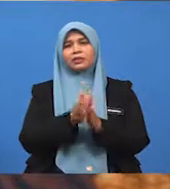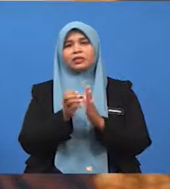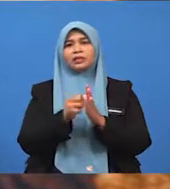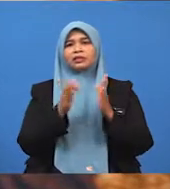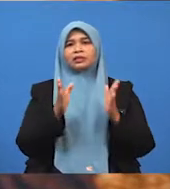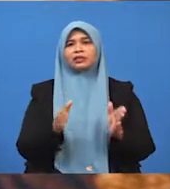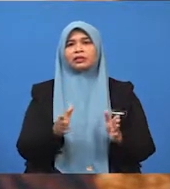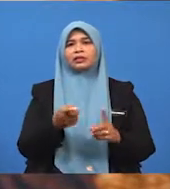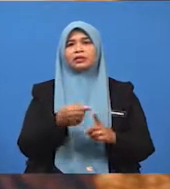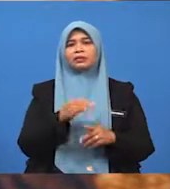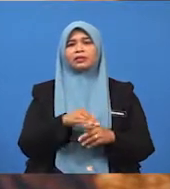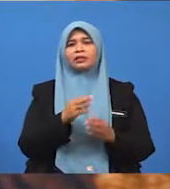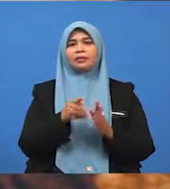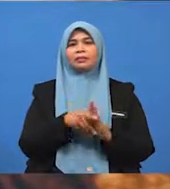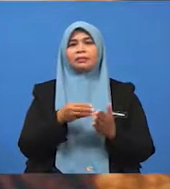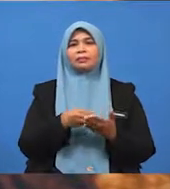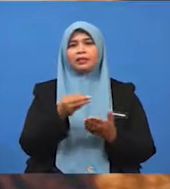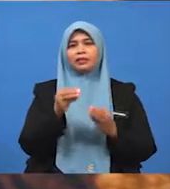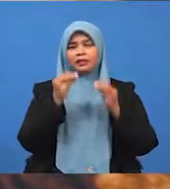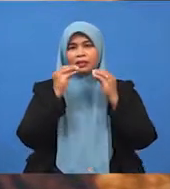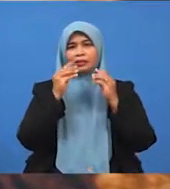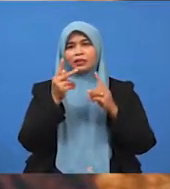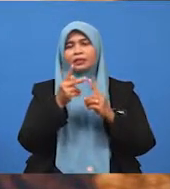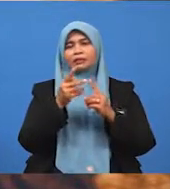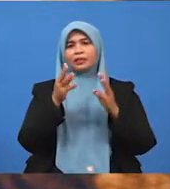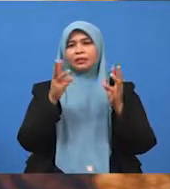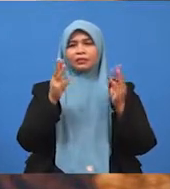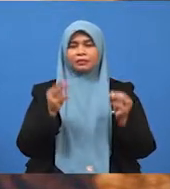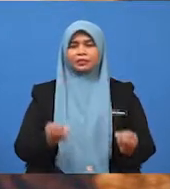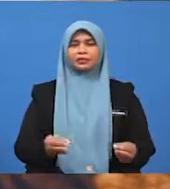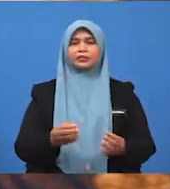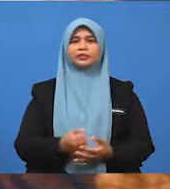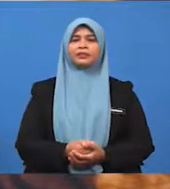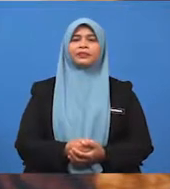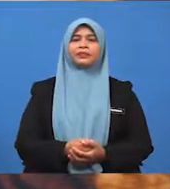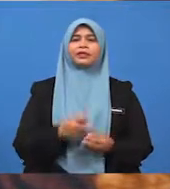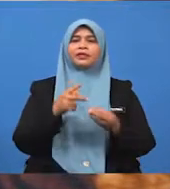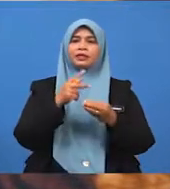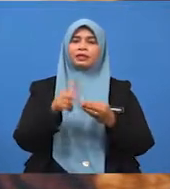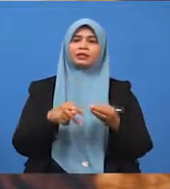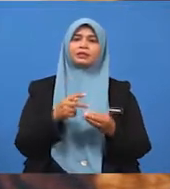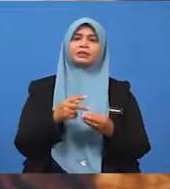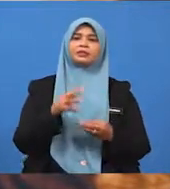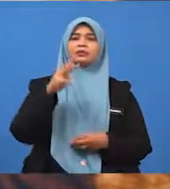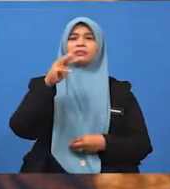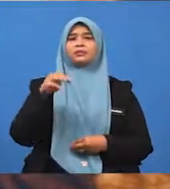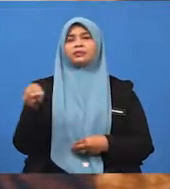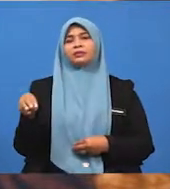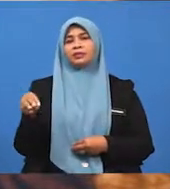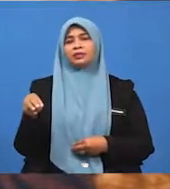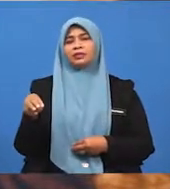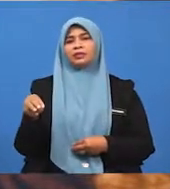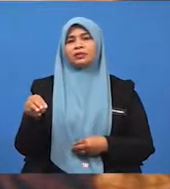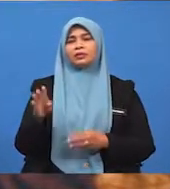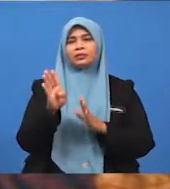Murid-murid, berdasarkan nas dan hujah di atas, kita simpulkan bahawa Al-Quran